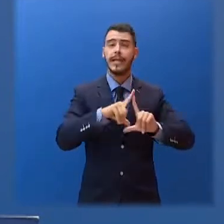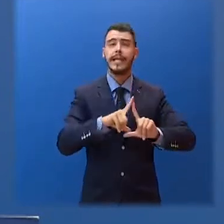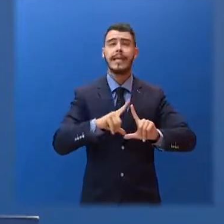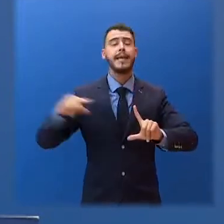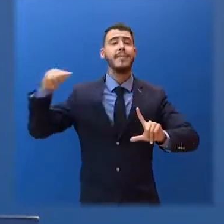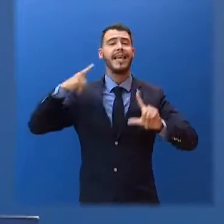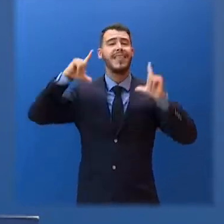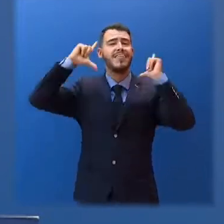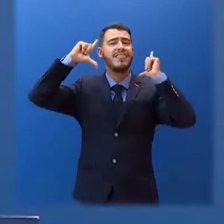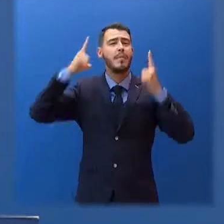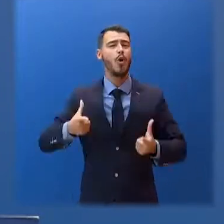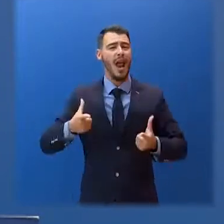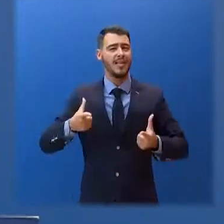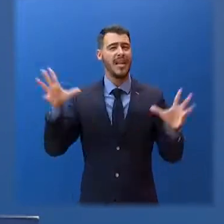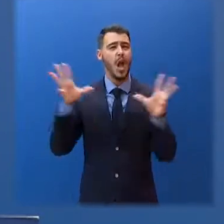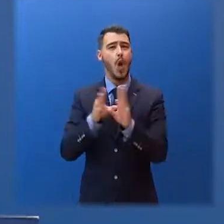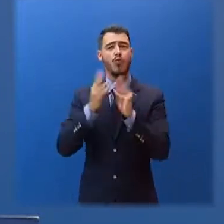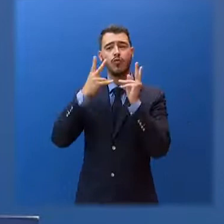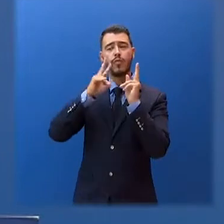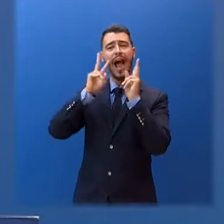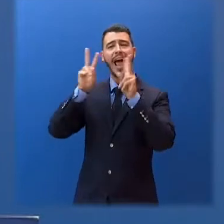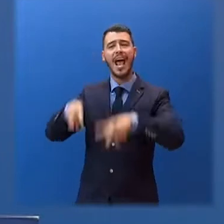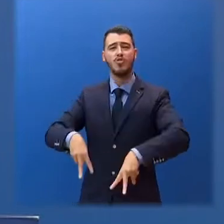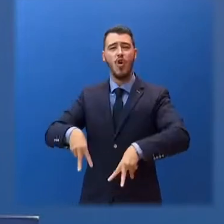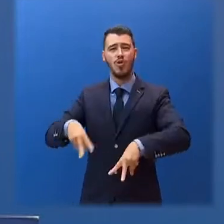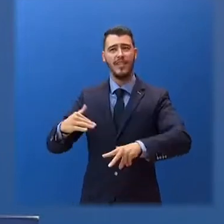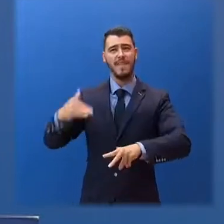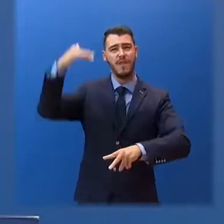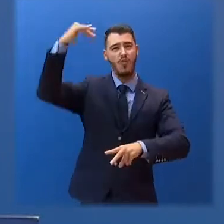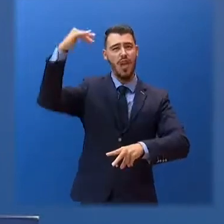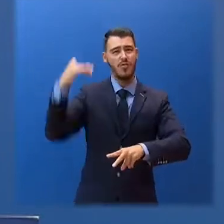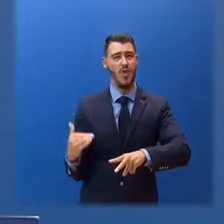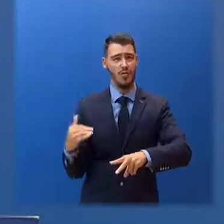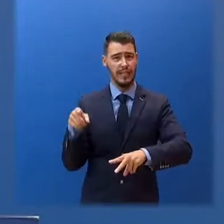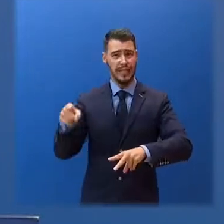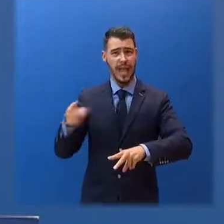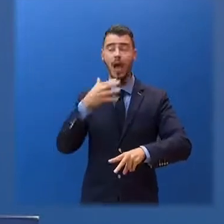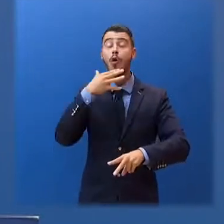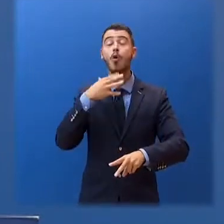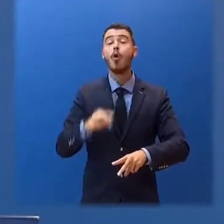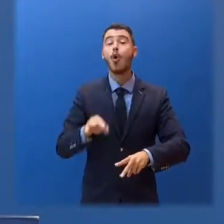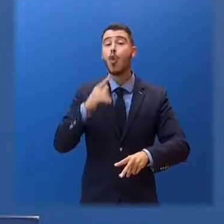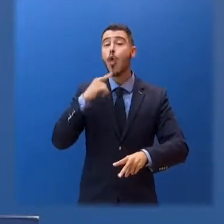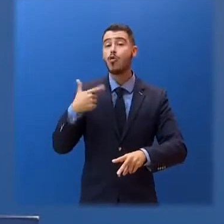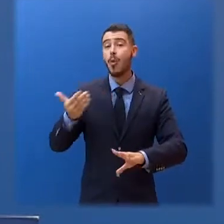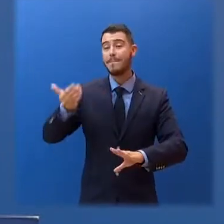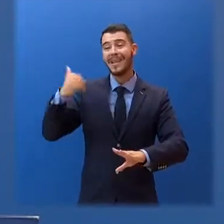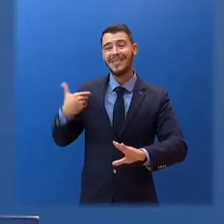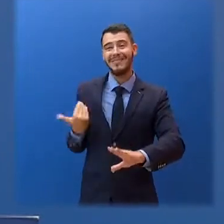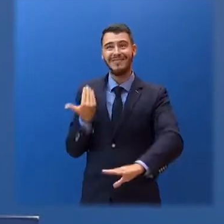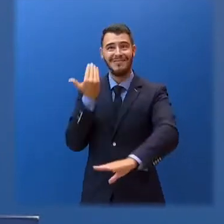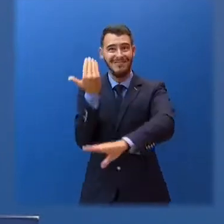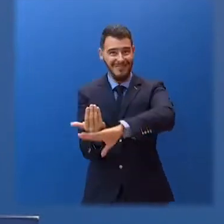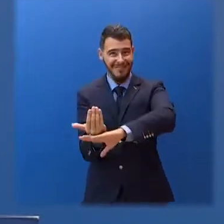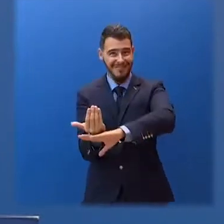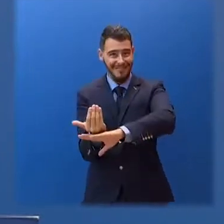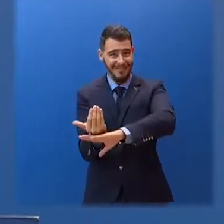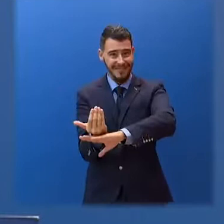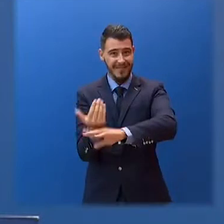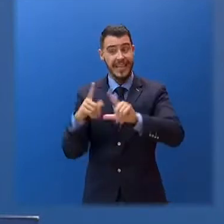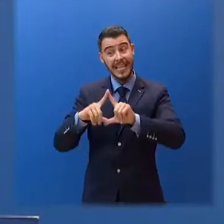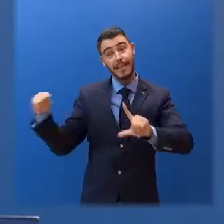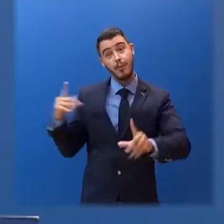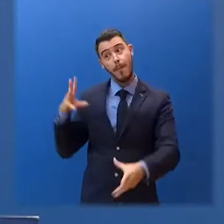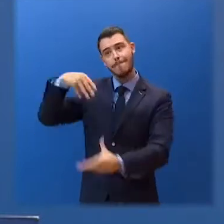Δημοκρατίας? Το ρωτώ αυτό γιατί απαντήσατε προηγουμένως ότι στην πολυμερή που προτείνετε, με αλφαγιώτα, τον κύριο